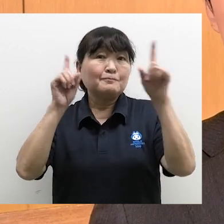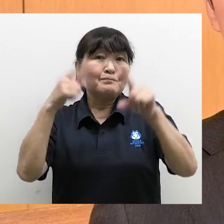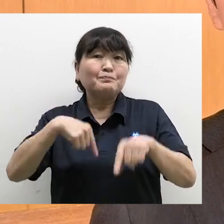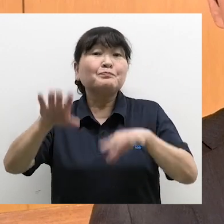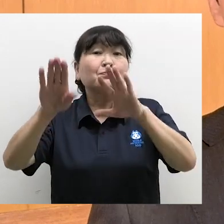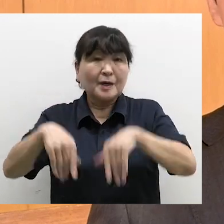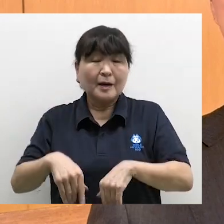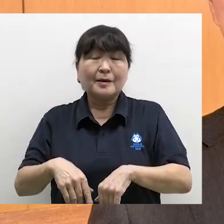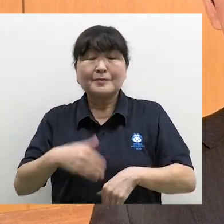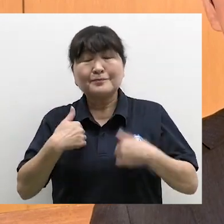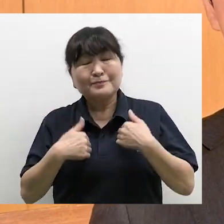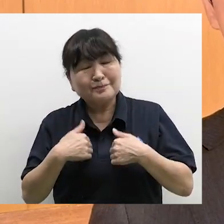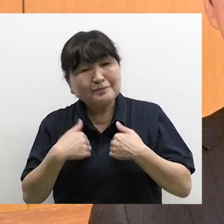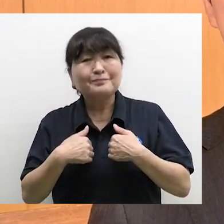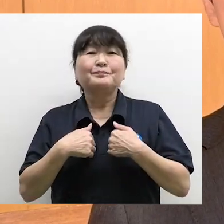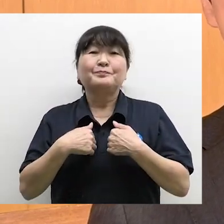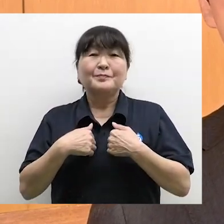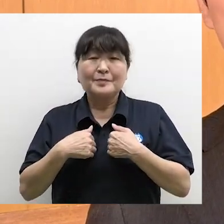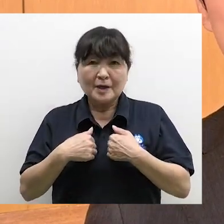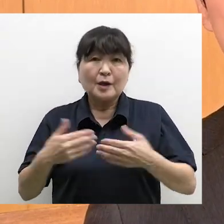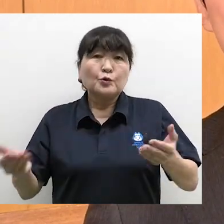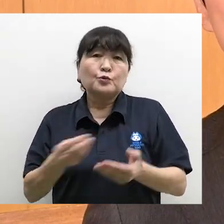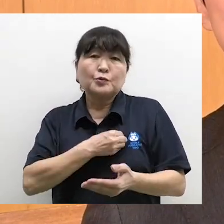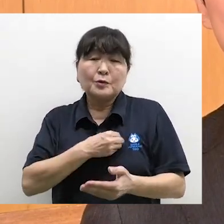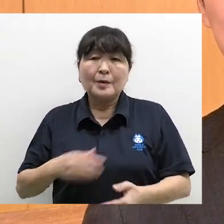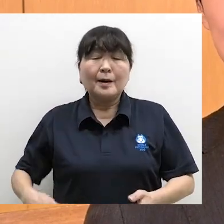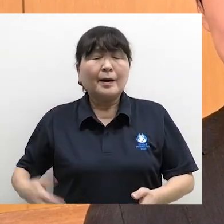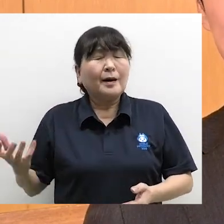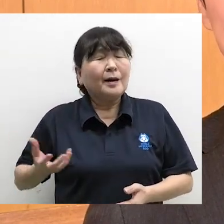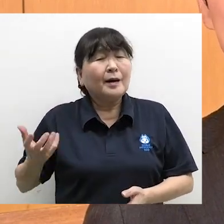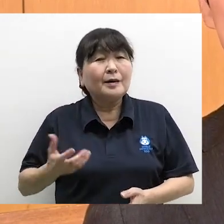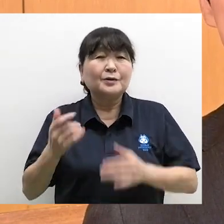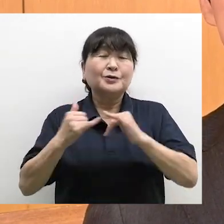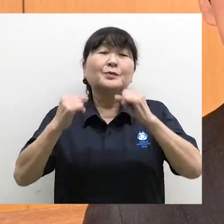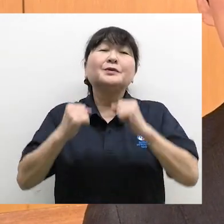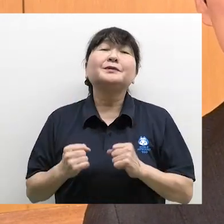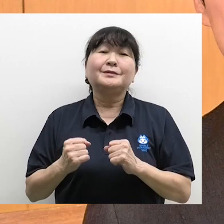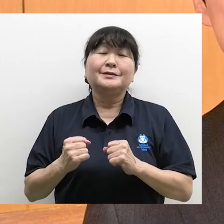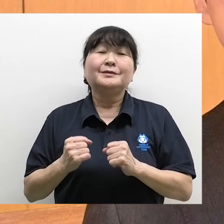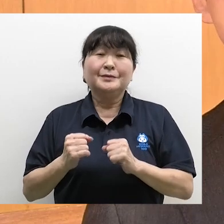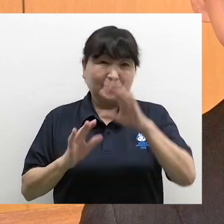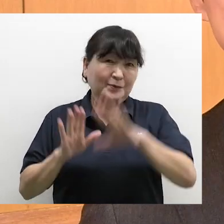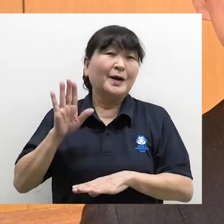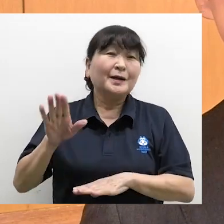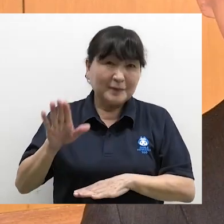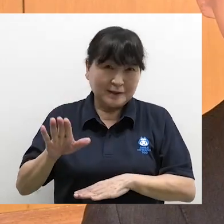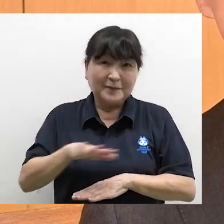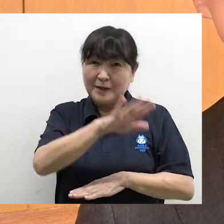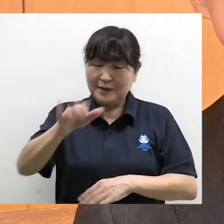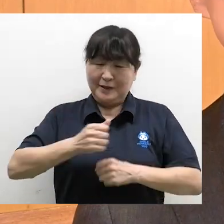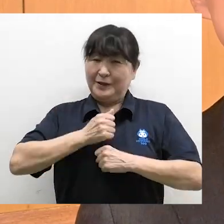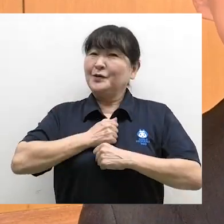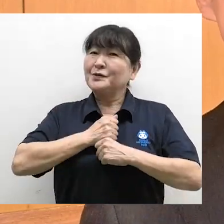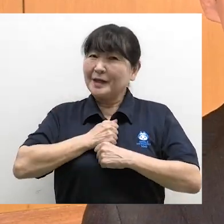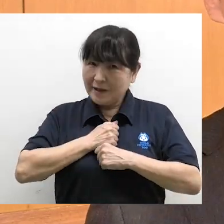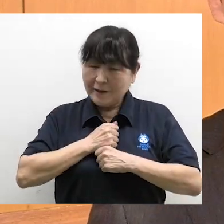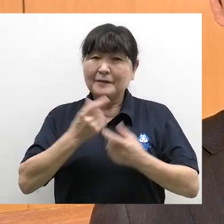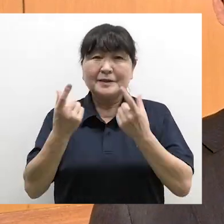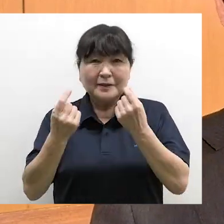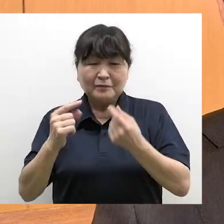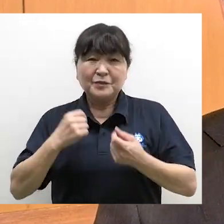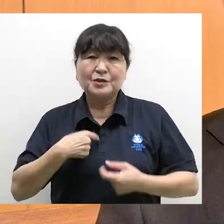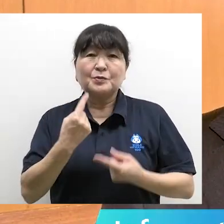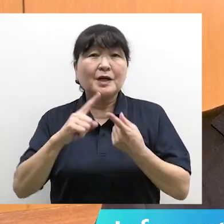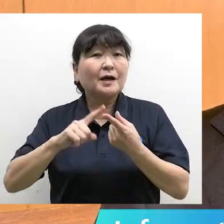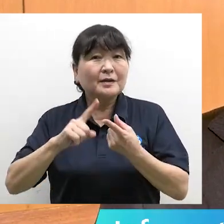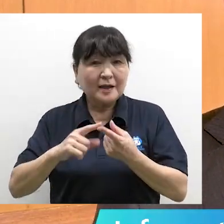かったです。結構職員の中には筋肉痛で苦しんでおりましたが、皆さん気をつけてマイペースで山を楽しんでいただきたいと思います